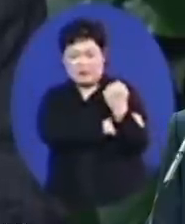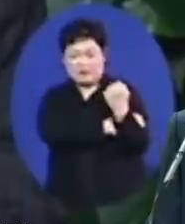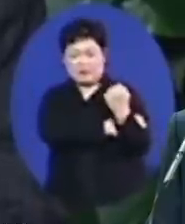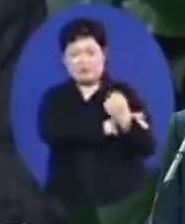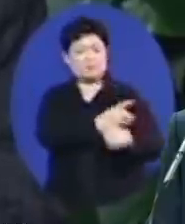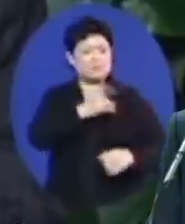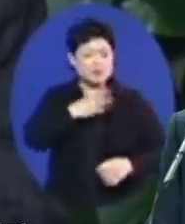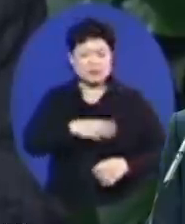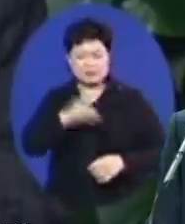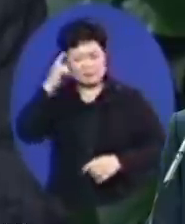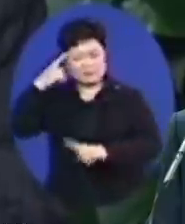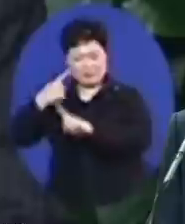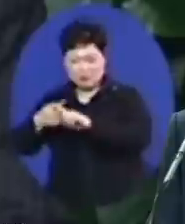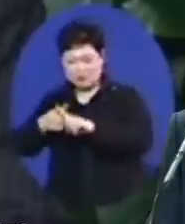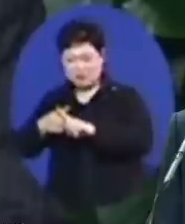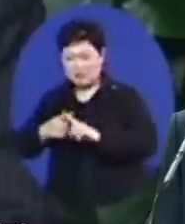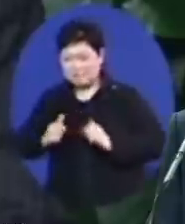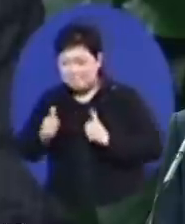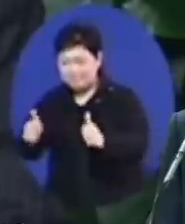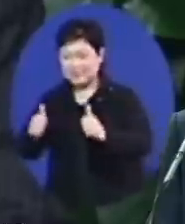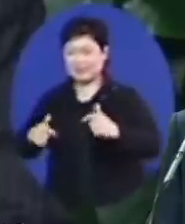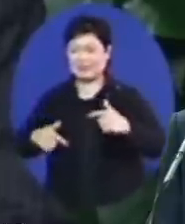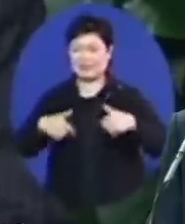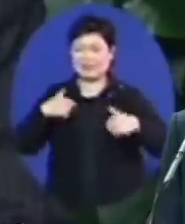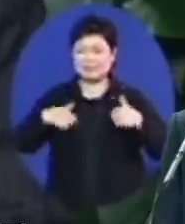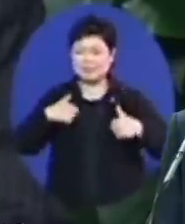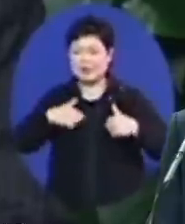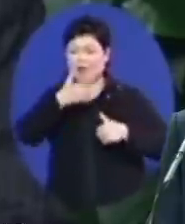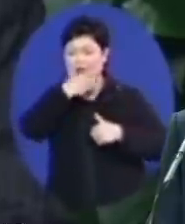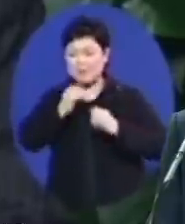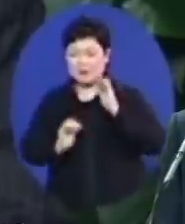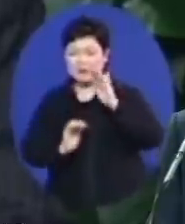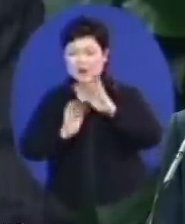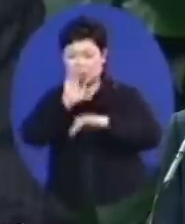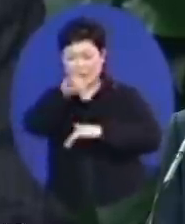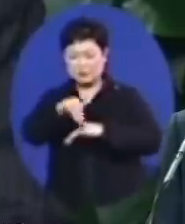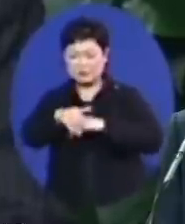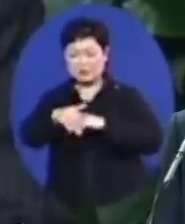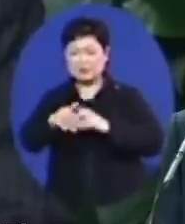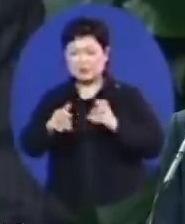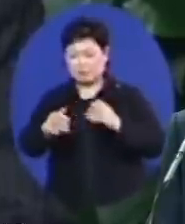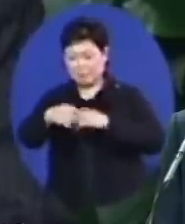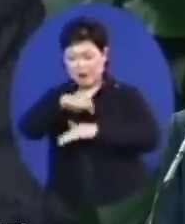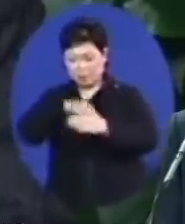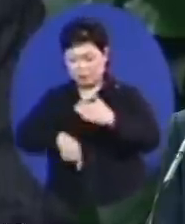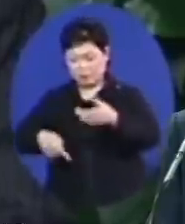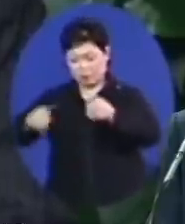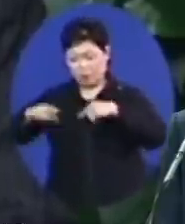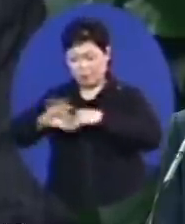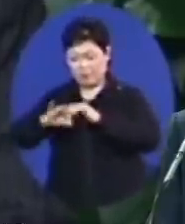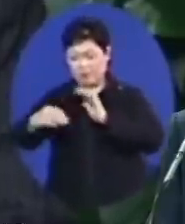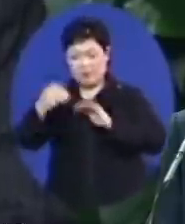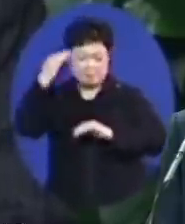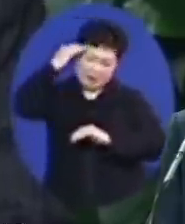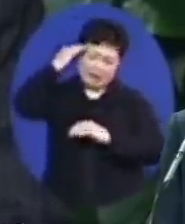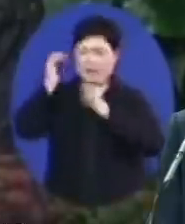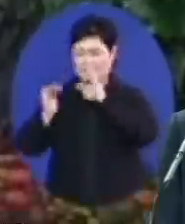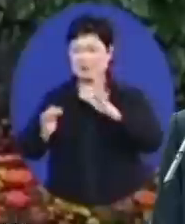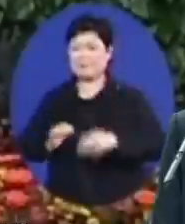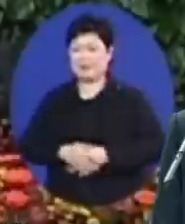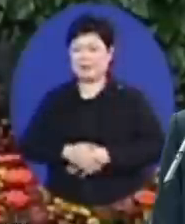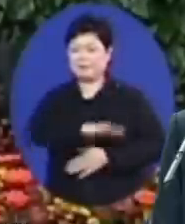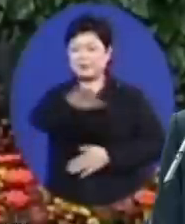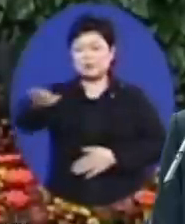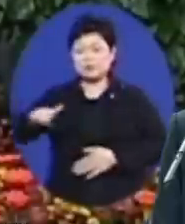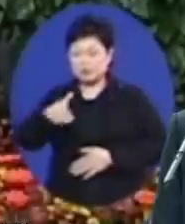적극적이고 기쁨과 행복이 넘치는 사람의 마음속에 들어와서 회방할 수가 없는 것입니다.